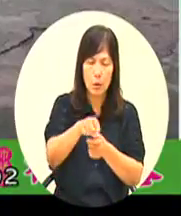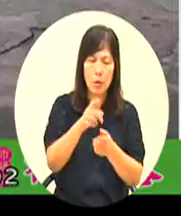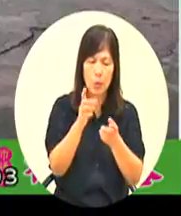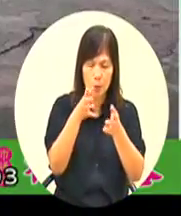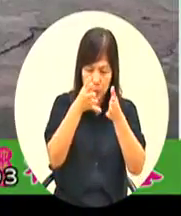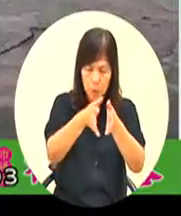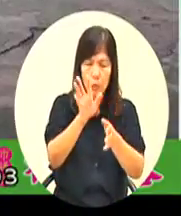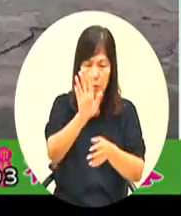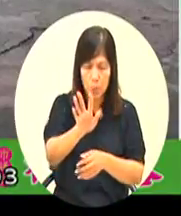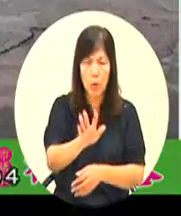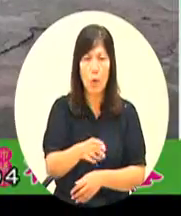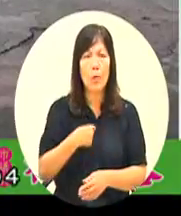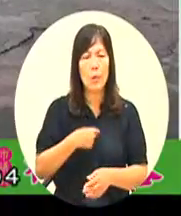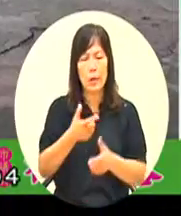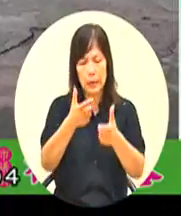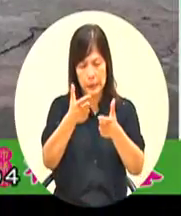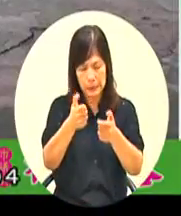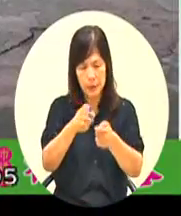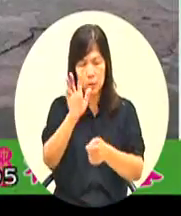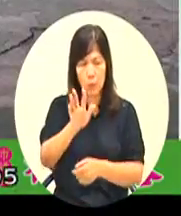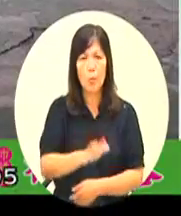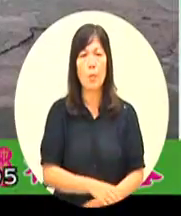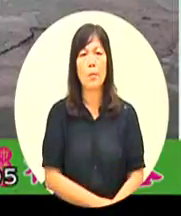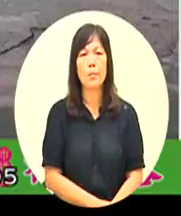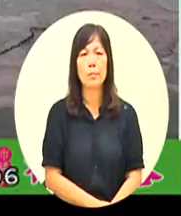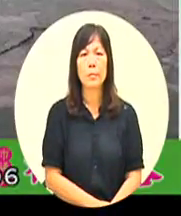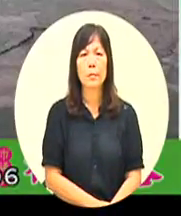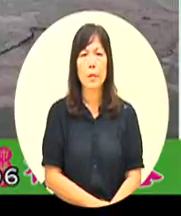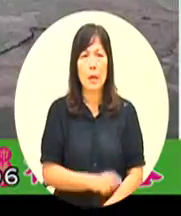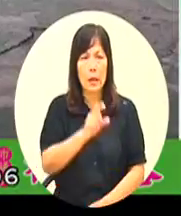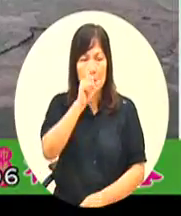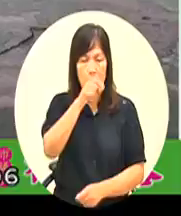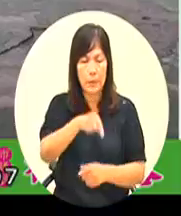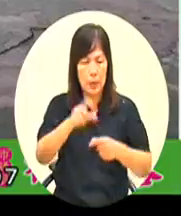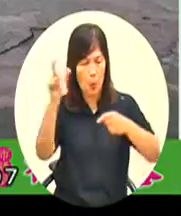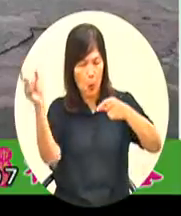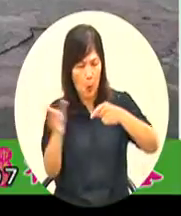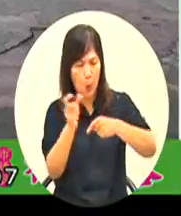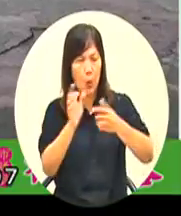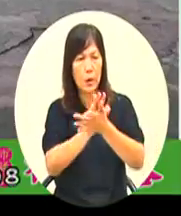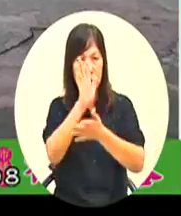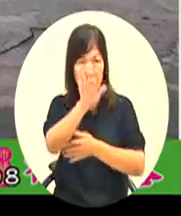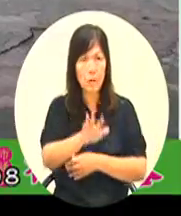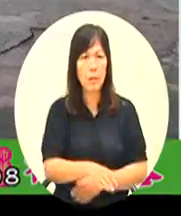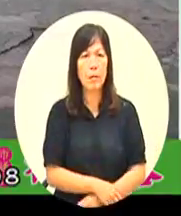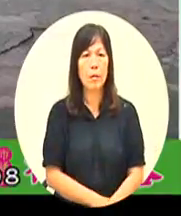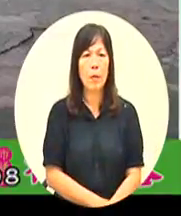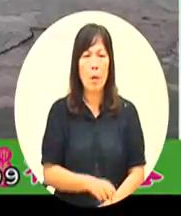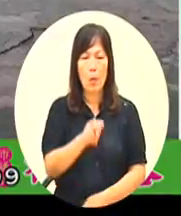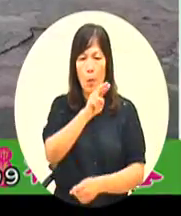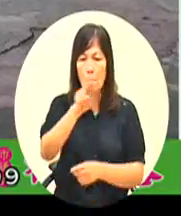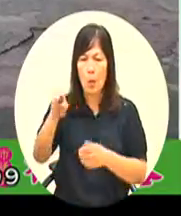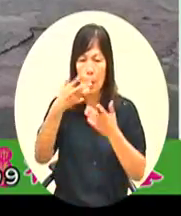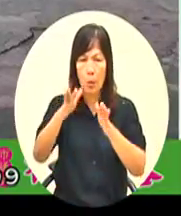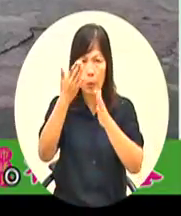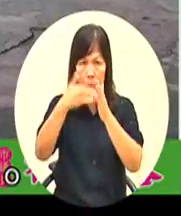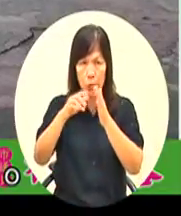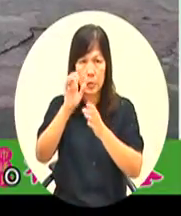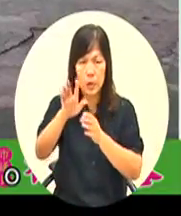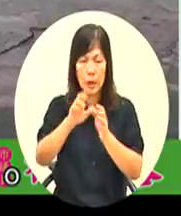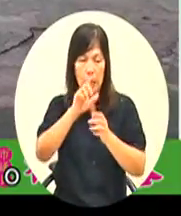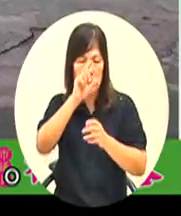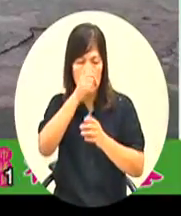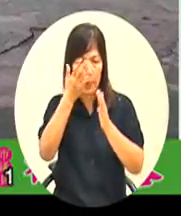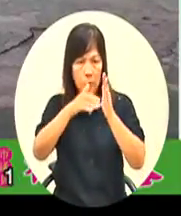块，那我也非常的感谢。尤其在这一次的台风，我看到很多的学校，尤其校